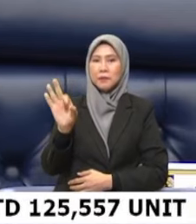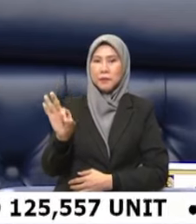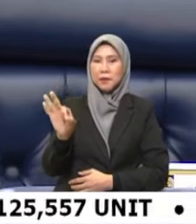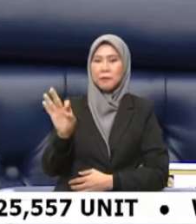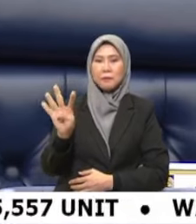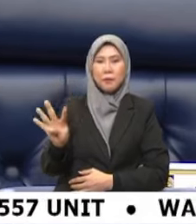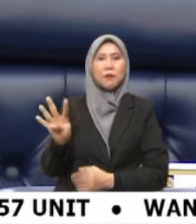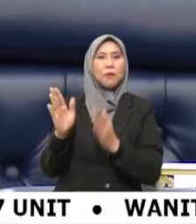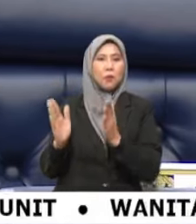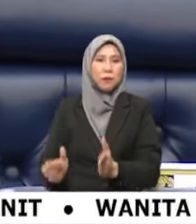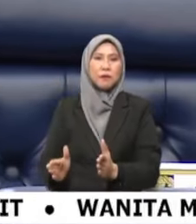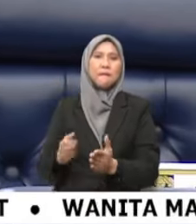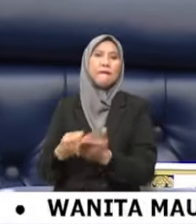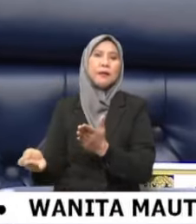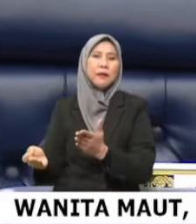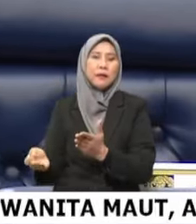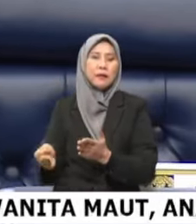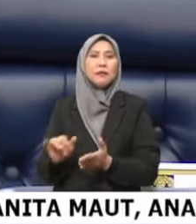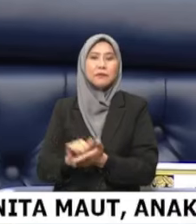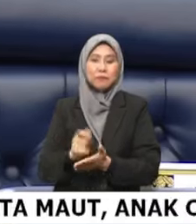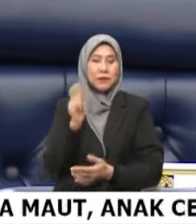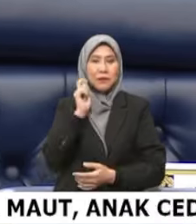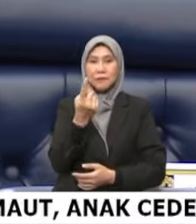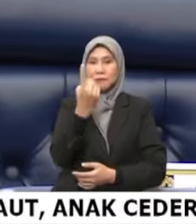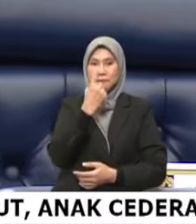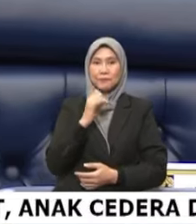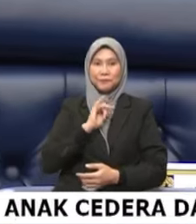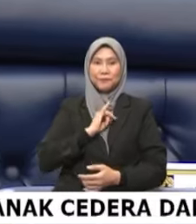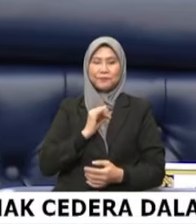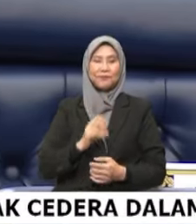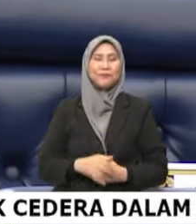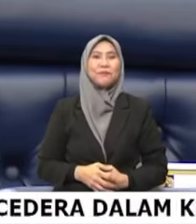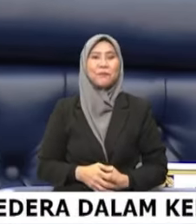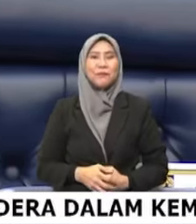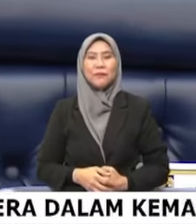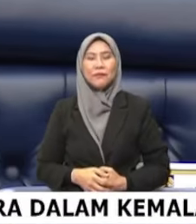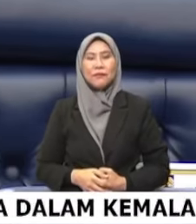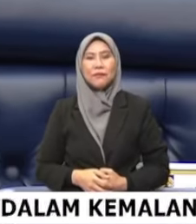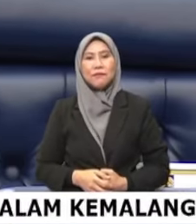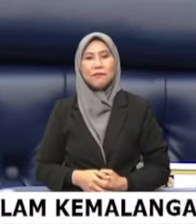694 orang. Itu khusus kepada soalan yang Berhormat tanya. Dan